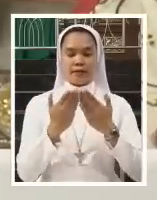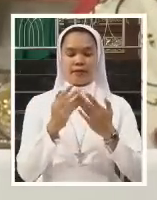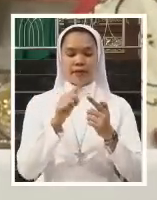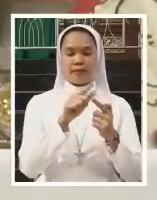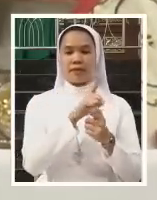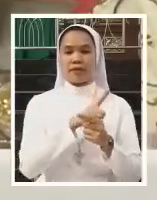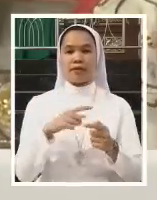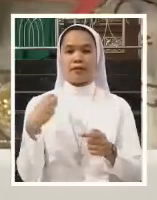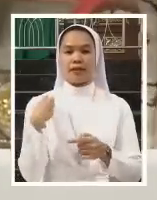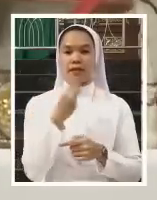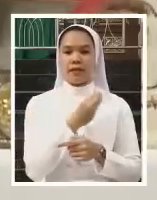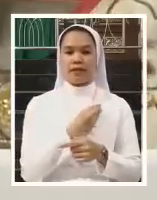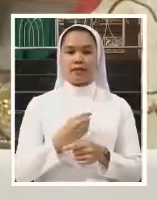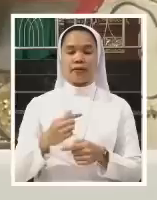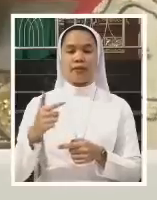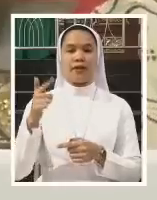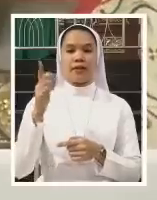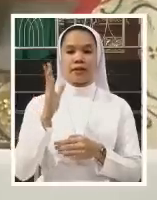initas mina sa